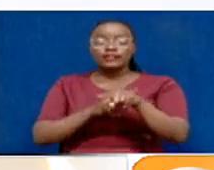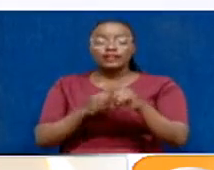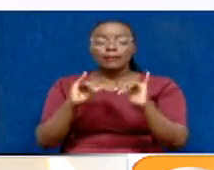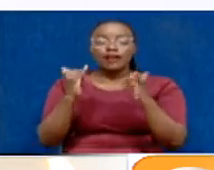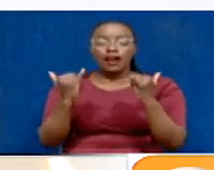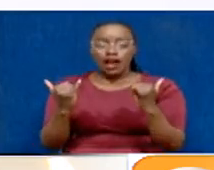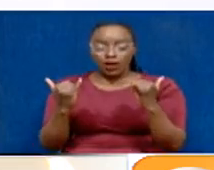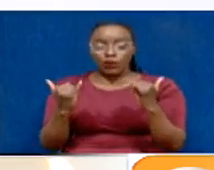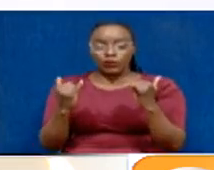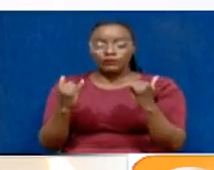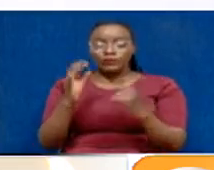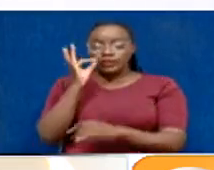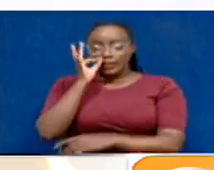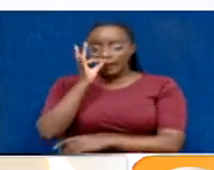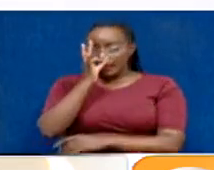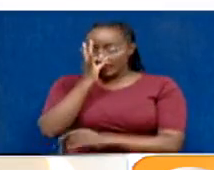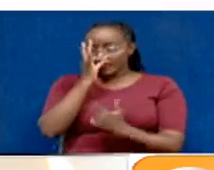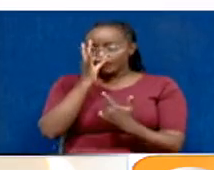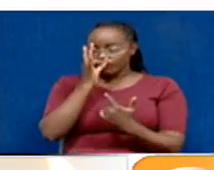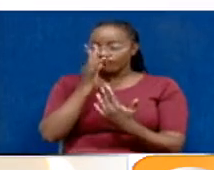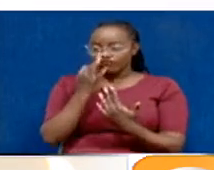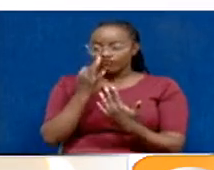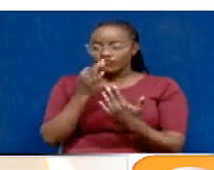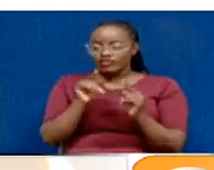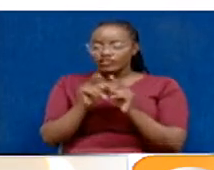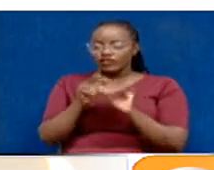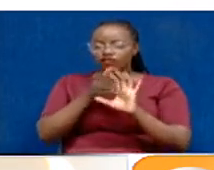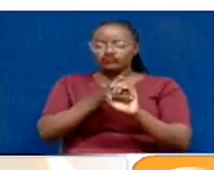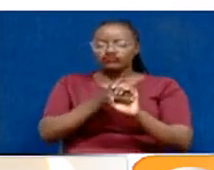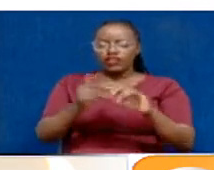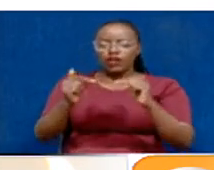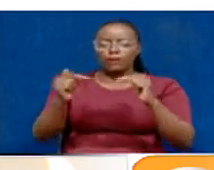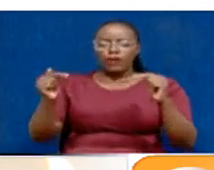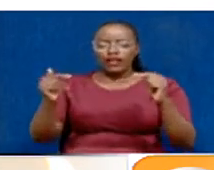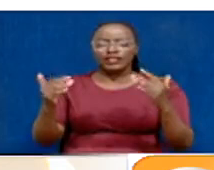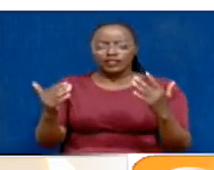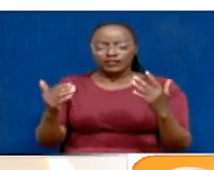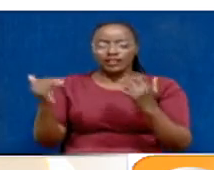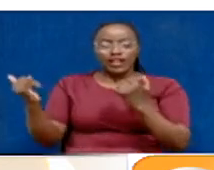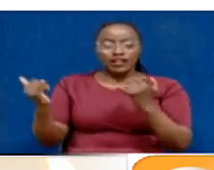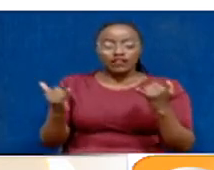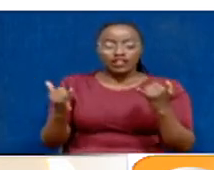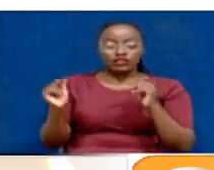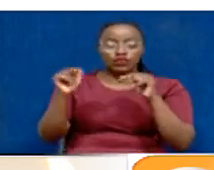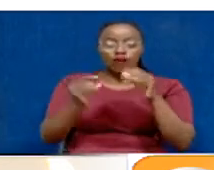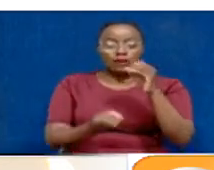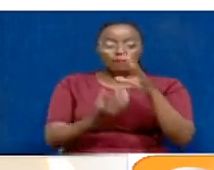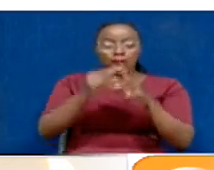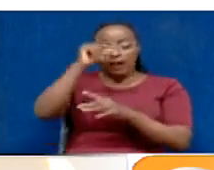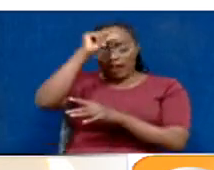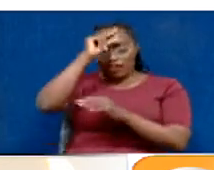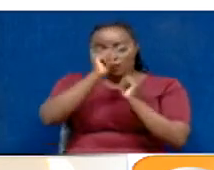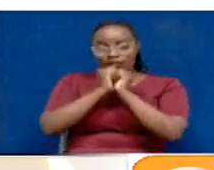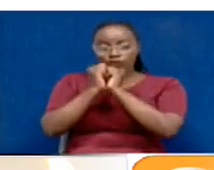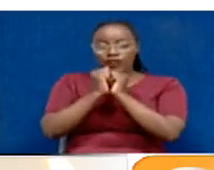moment, President Kibaki shook the hand of his opponent and invited him to form government with